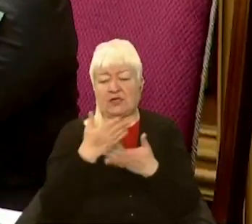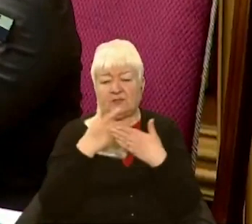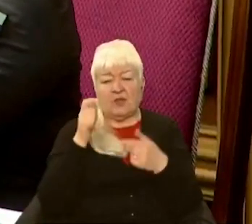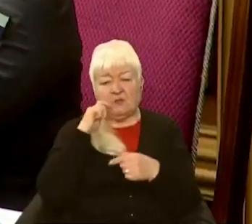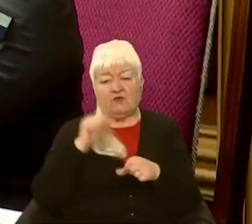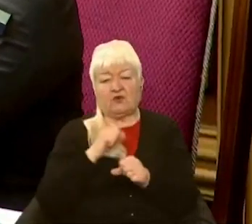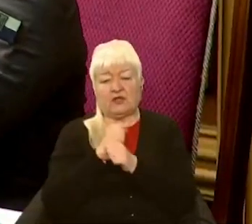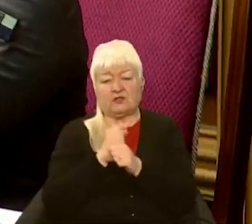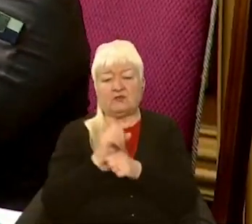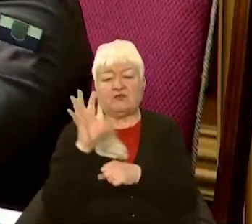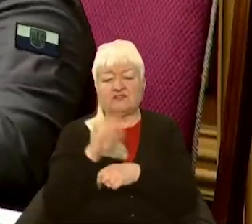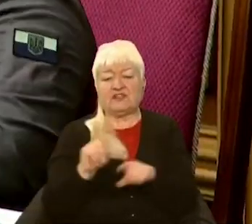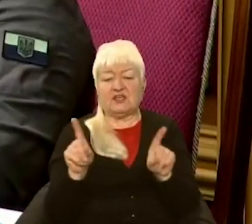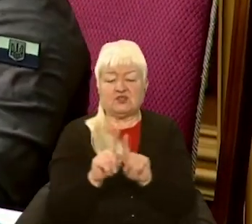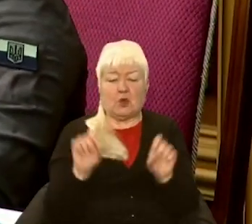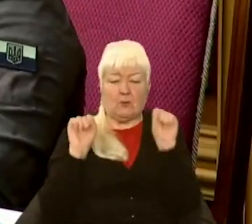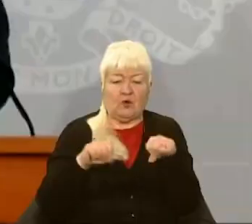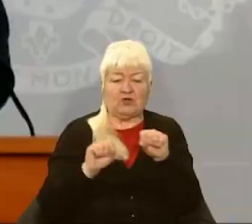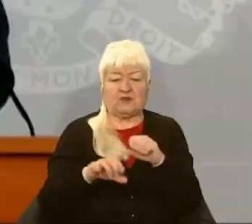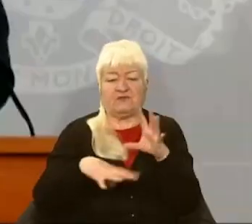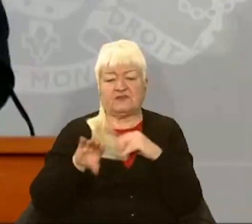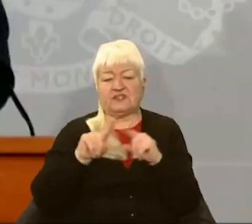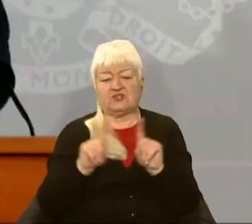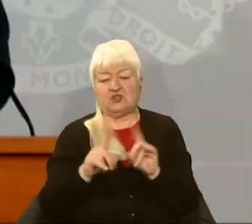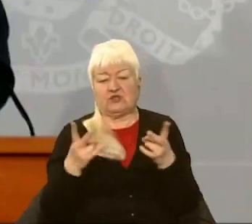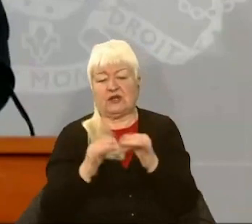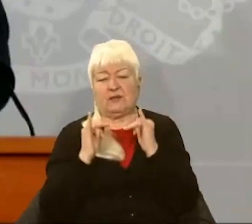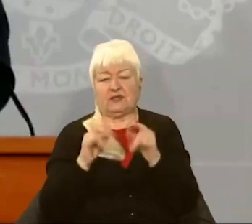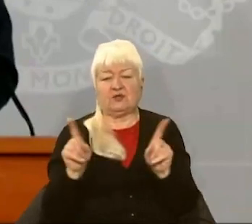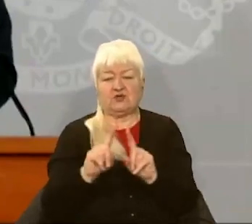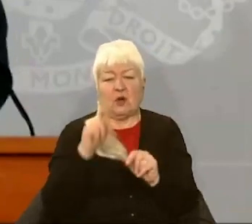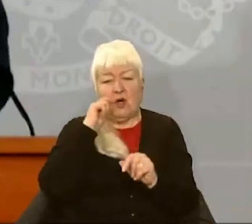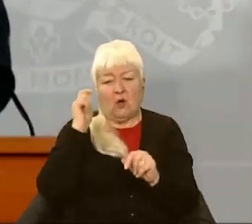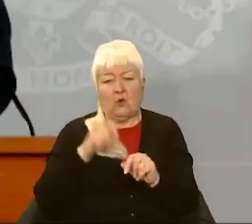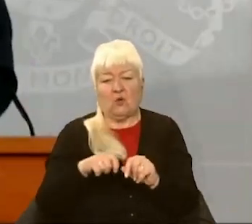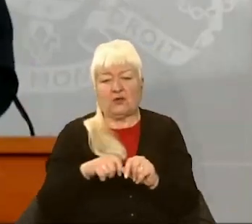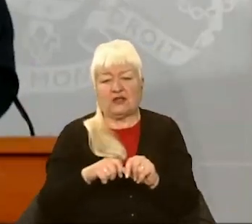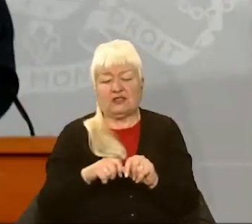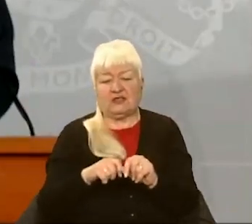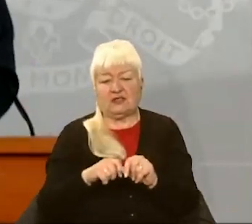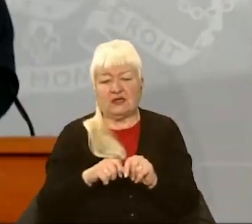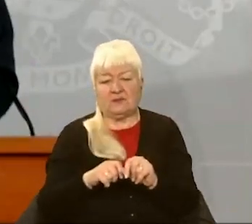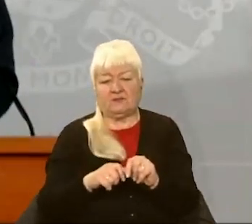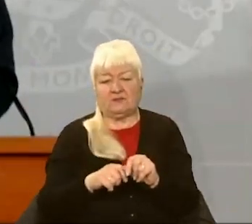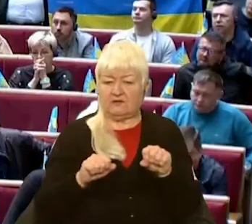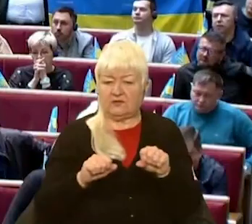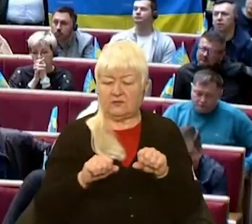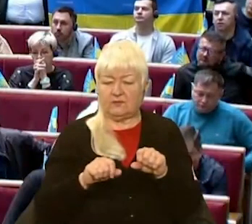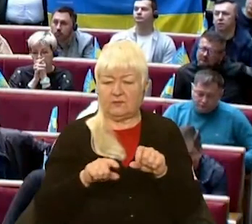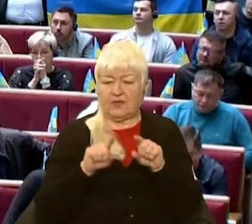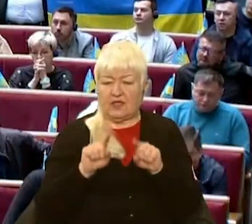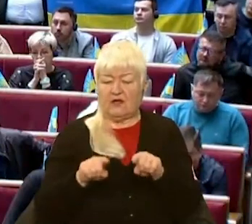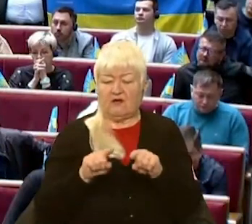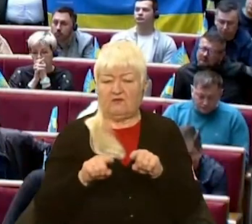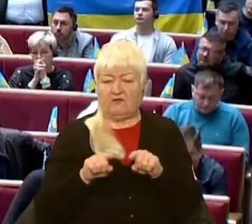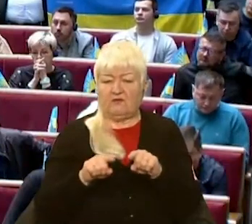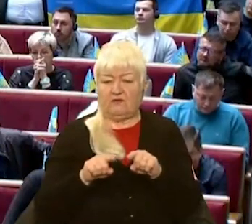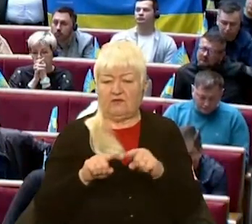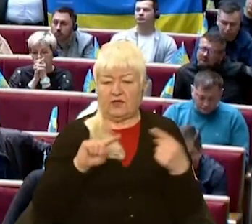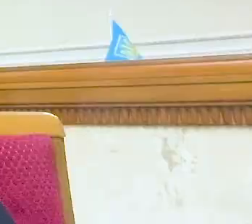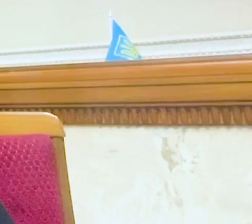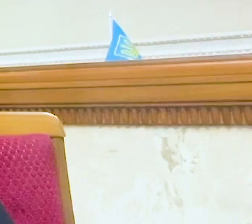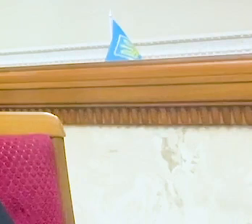Україні зробимо все, що змога і все, що треба, для того, щоб Україна постала знову як незалежна, суверенна,